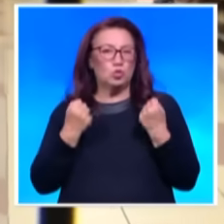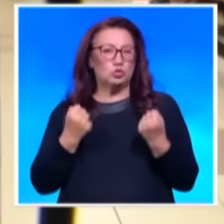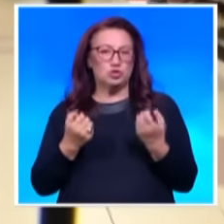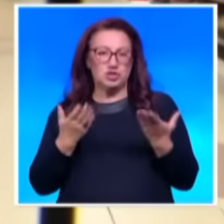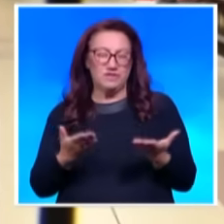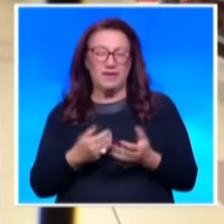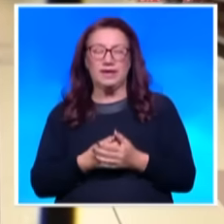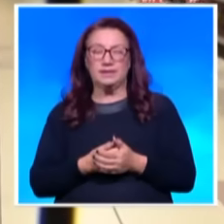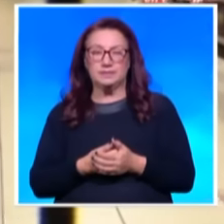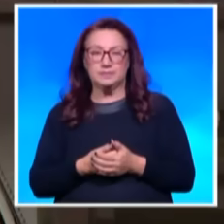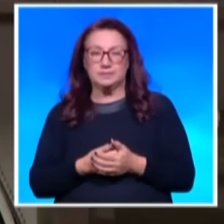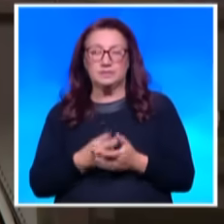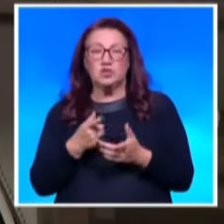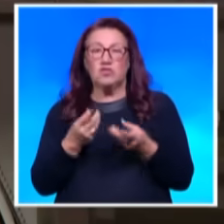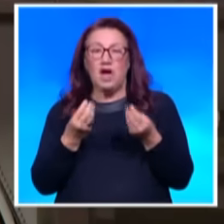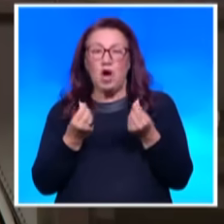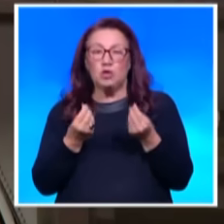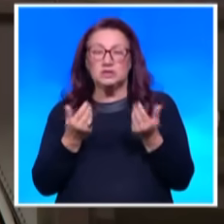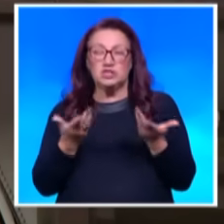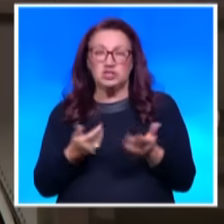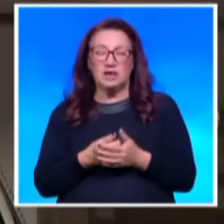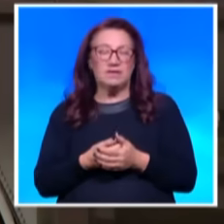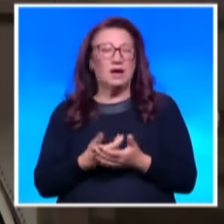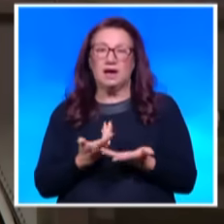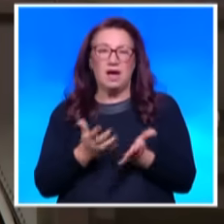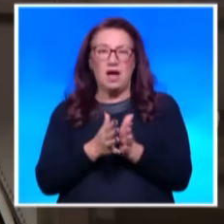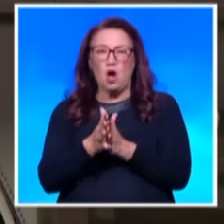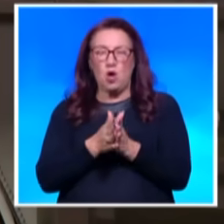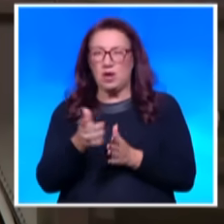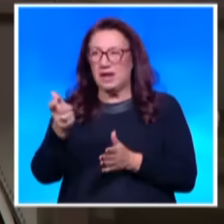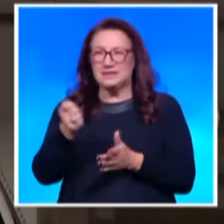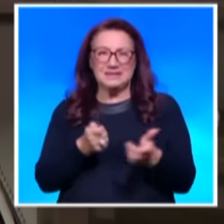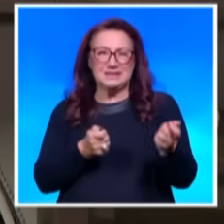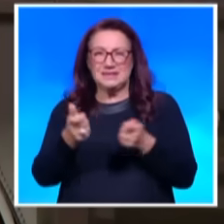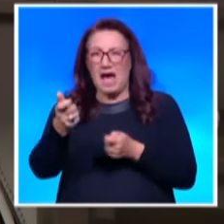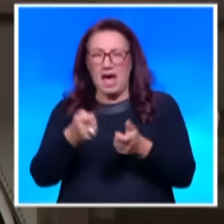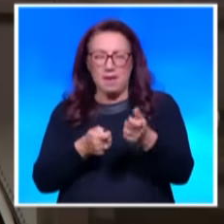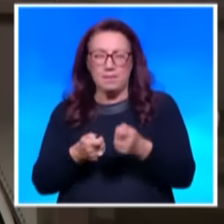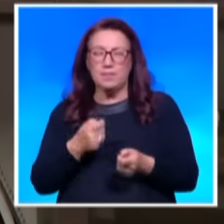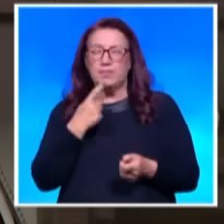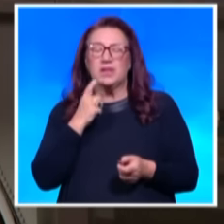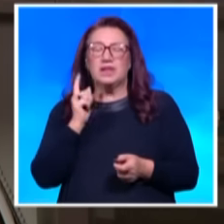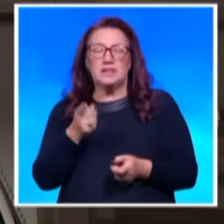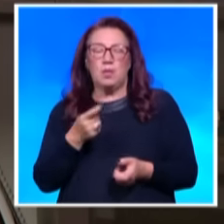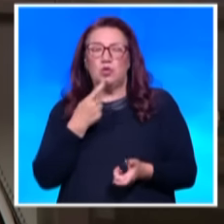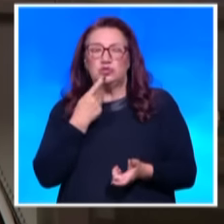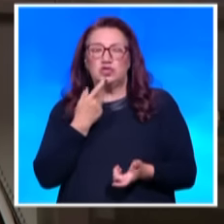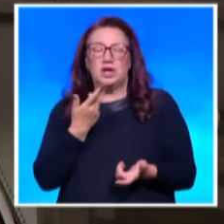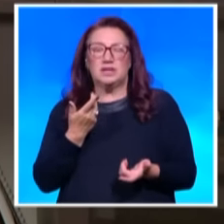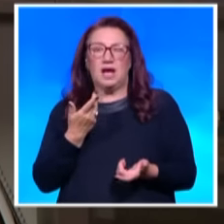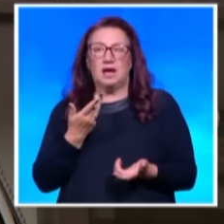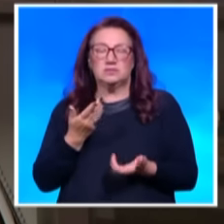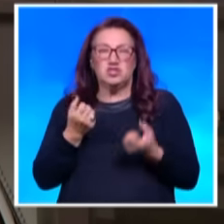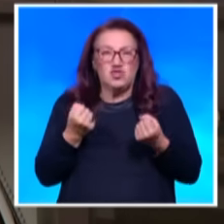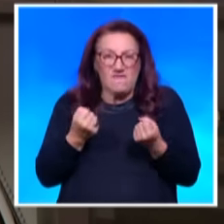отчитат синдикатите. Това означава, че всъщност хората теглят кредити или взимат заеми от роднини, за да посрещат нуждите си. Това може ясно да се потвърди